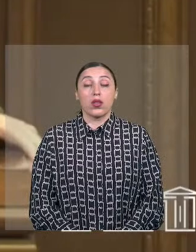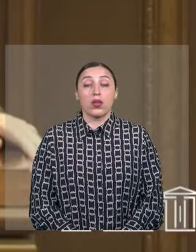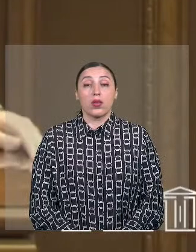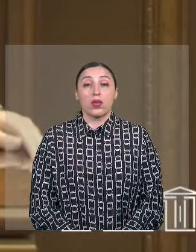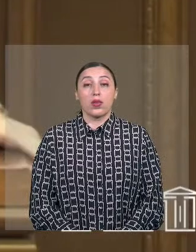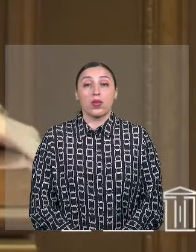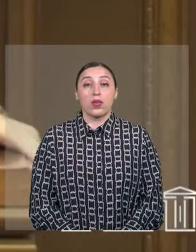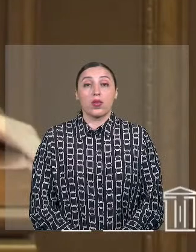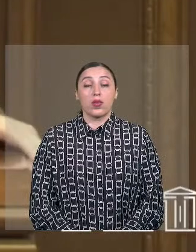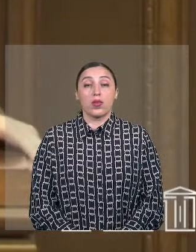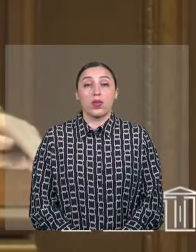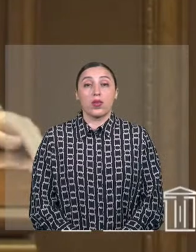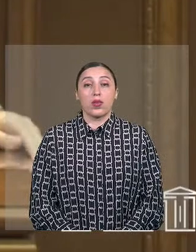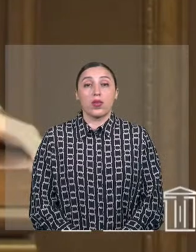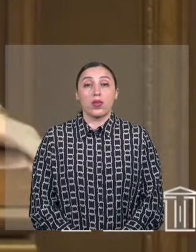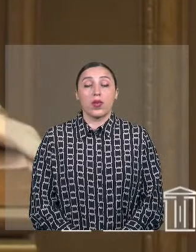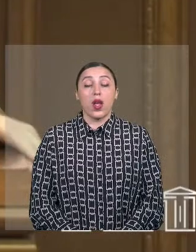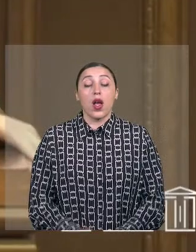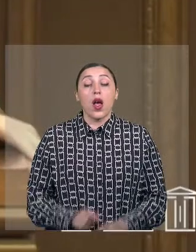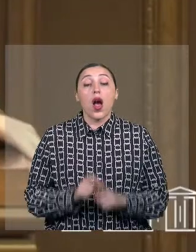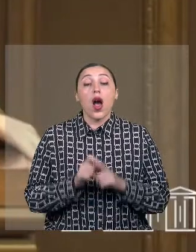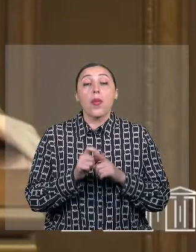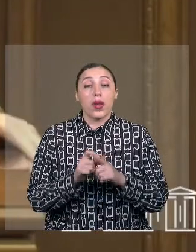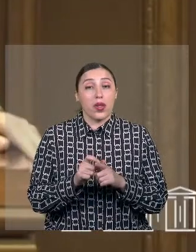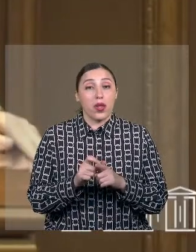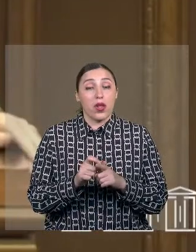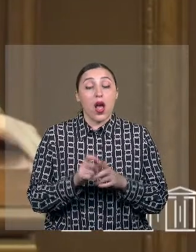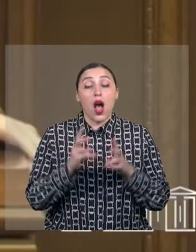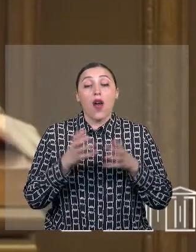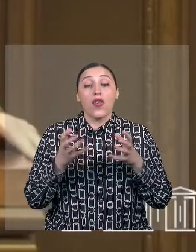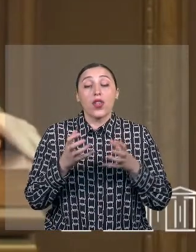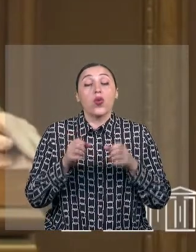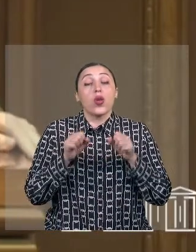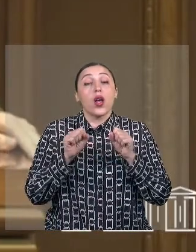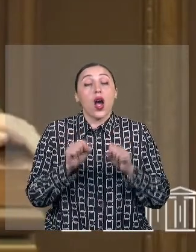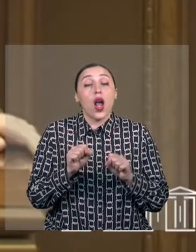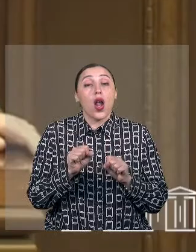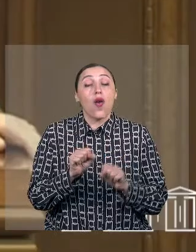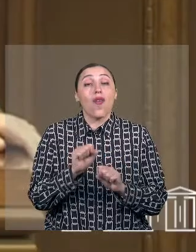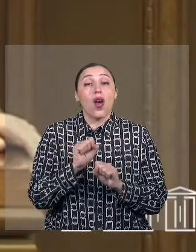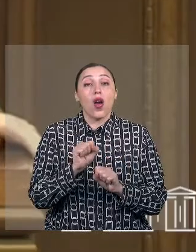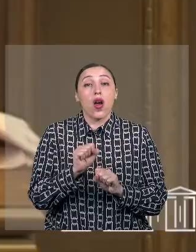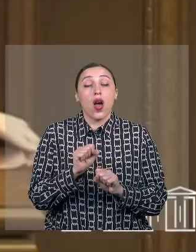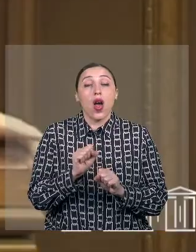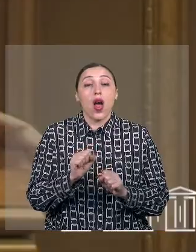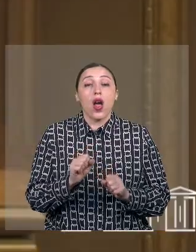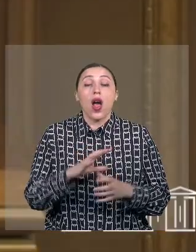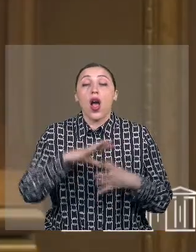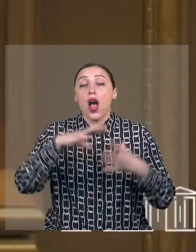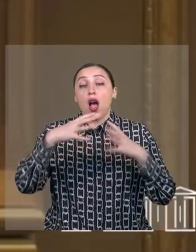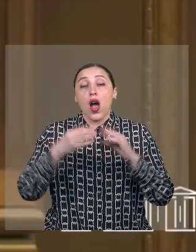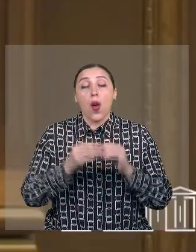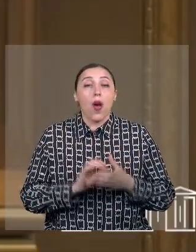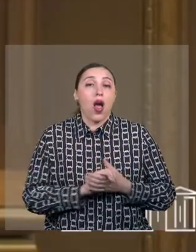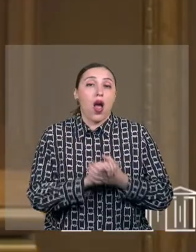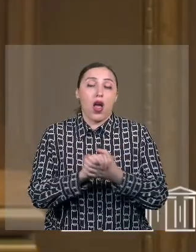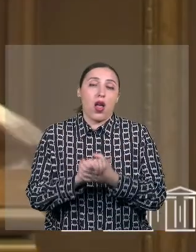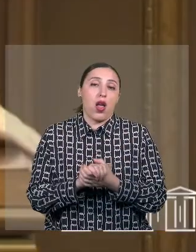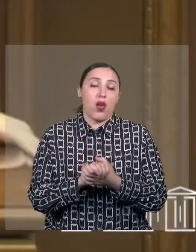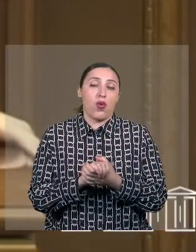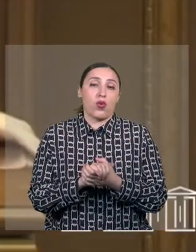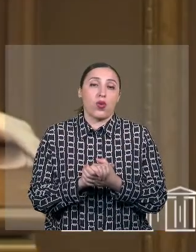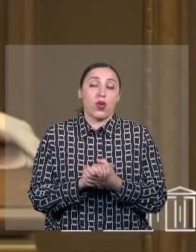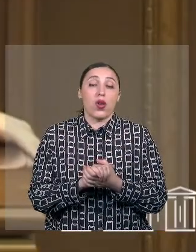պատասխանը միանշանակ է, որ անվտանգությունը կարող է ապահովել համապարփակ խաղաղությունը։ Հիմա հաջորդ